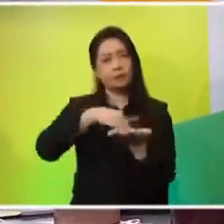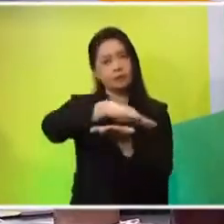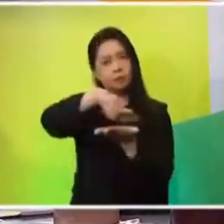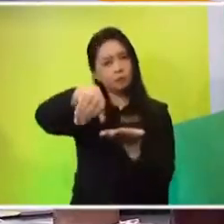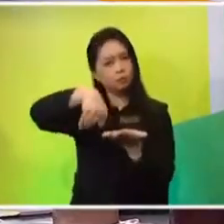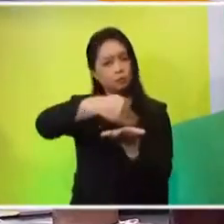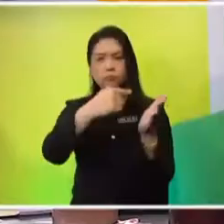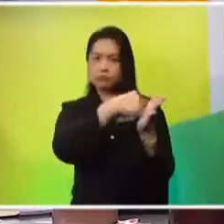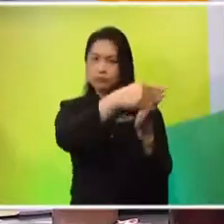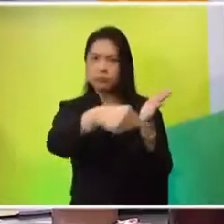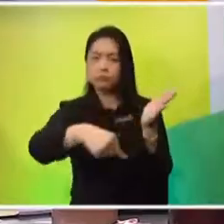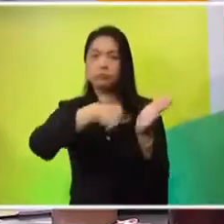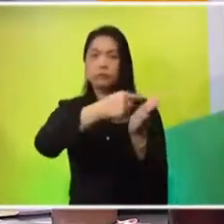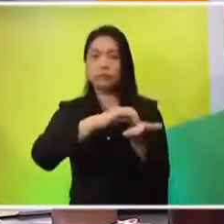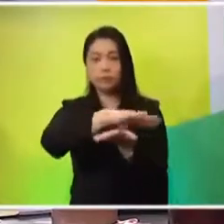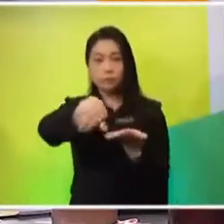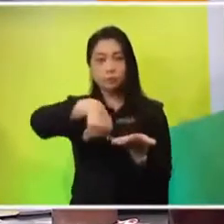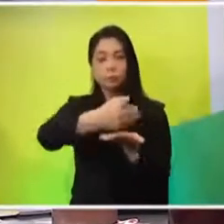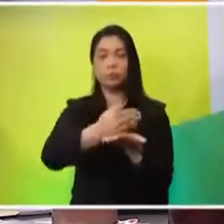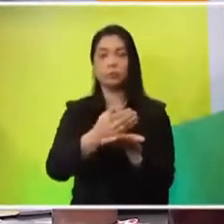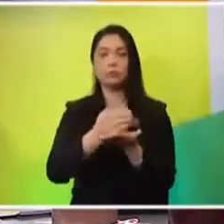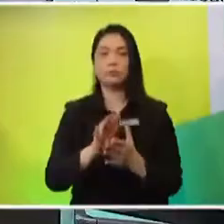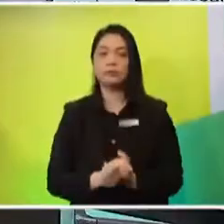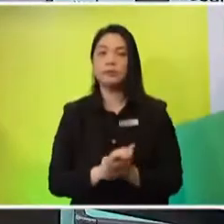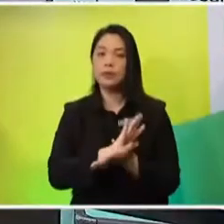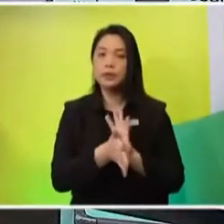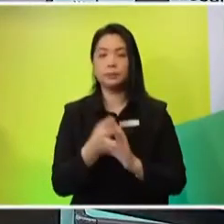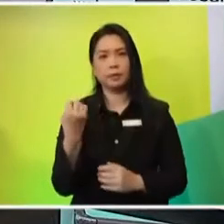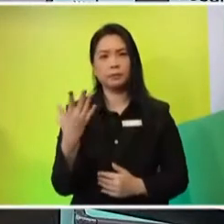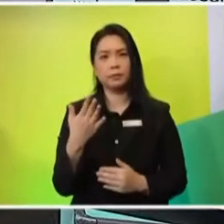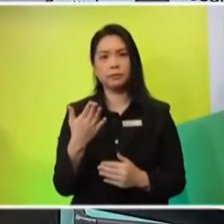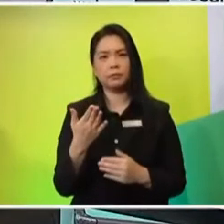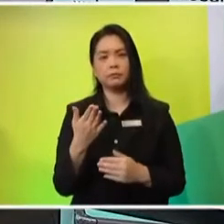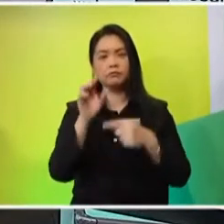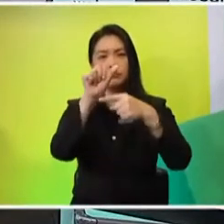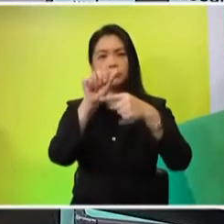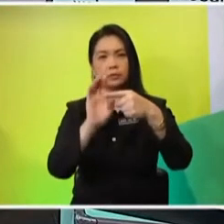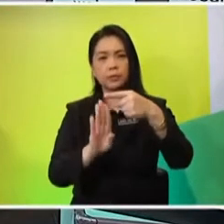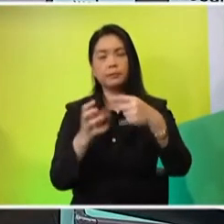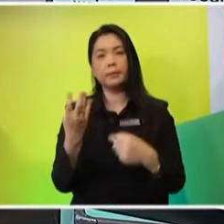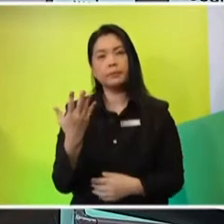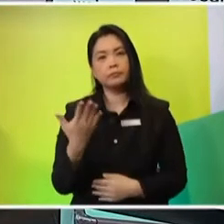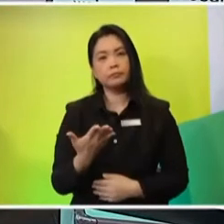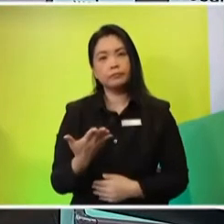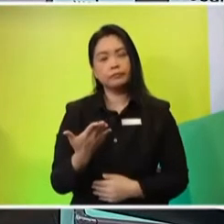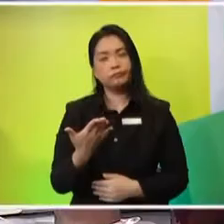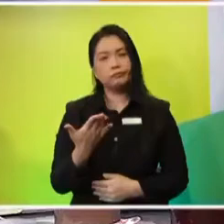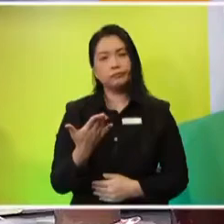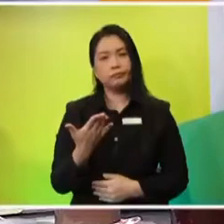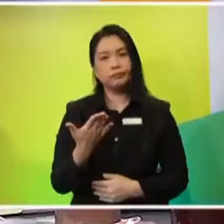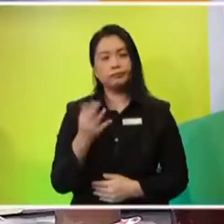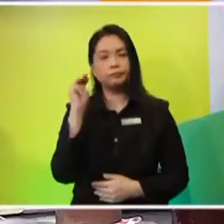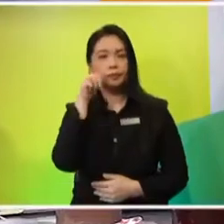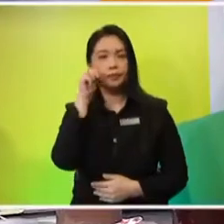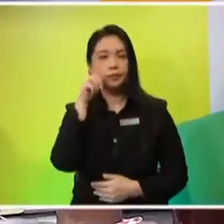letak coklat, cikgu. Jadi, berapa pecahan saya, cikgu? Berapa pecahan? Kalau semua? Kalau semua... Ada